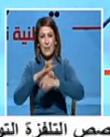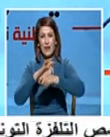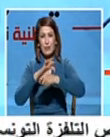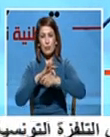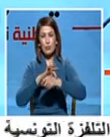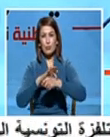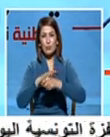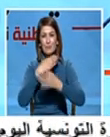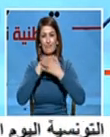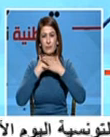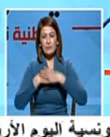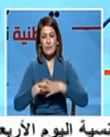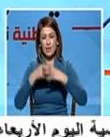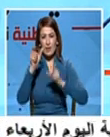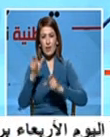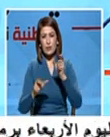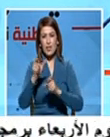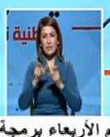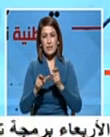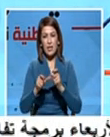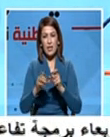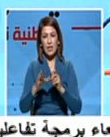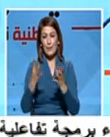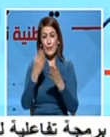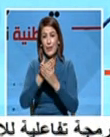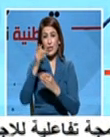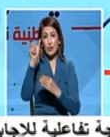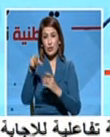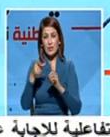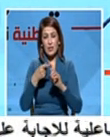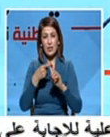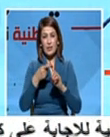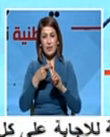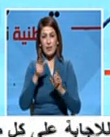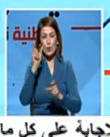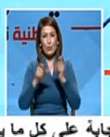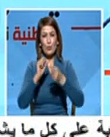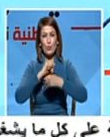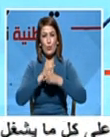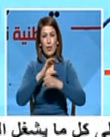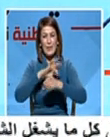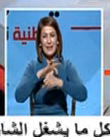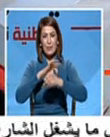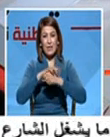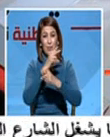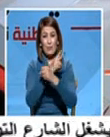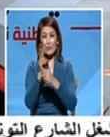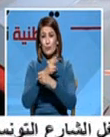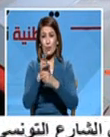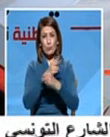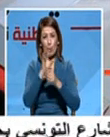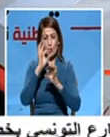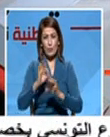النفسيه اللي هي امراض مش امراض نفسيه الكل، ما فما اون بارتي منهم اللي هي امراض مزمنه واللي هي لازمها ديما بالدواء،